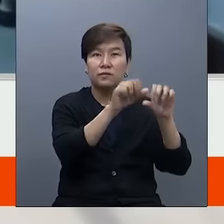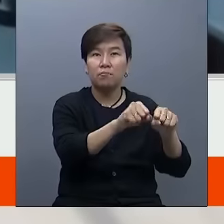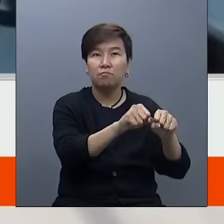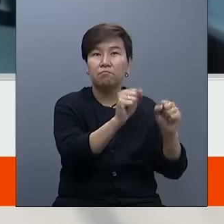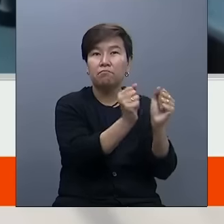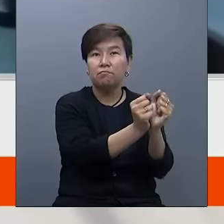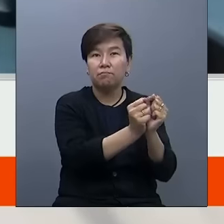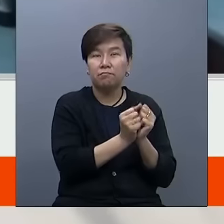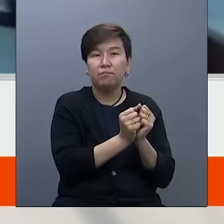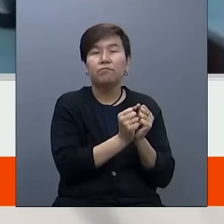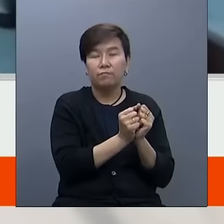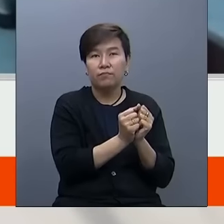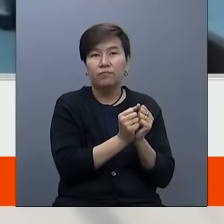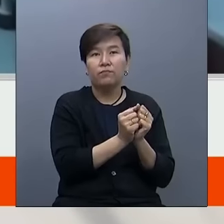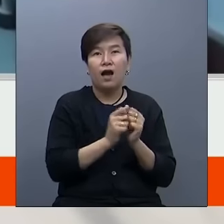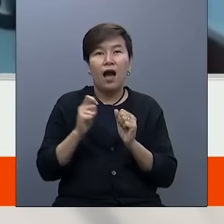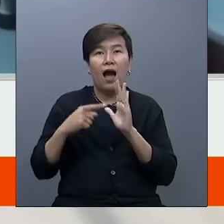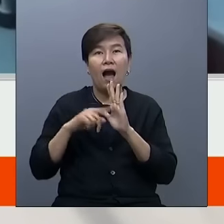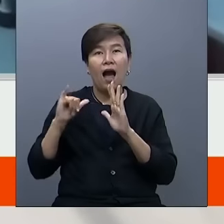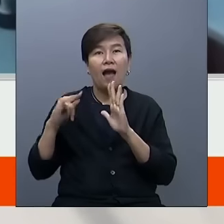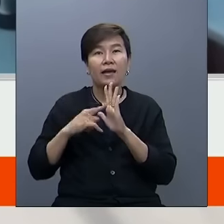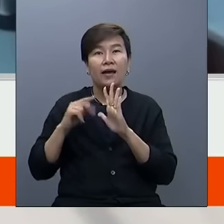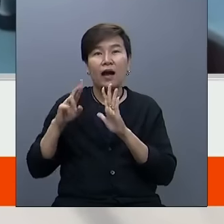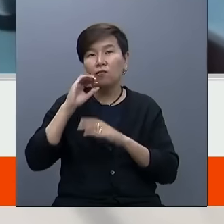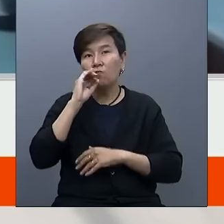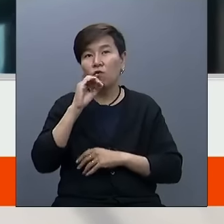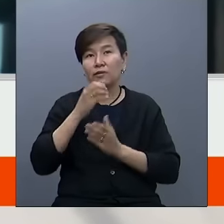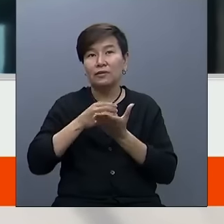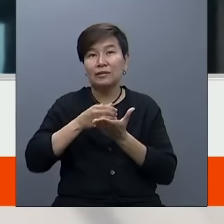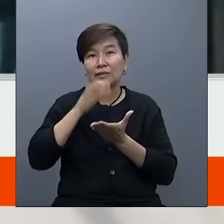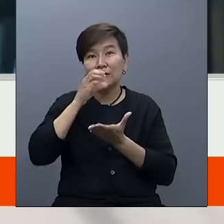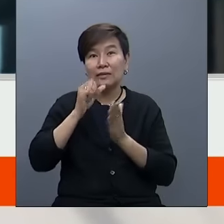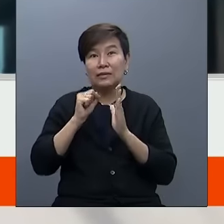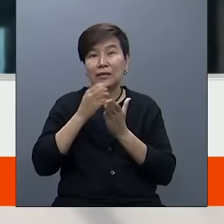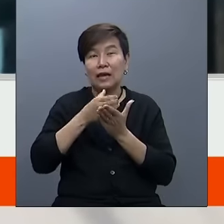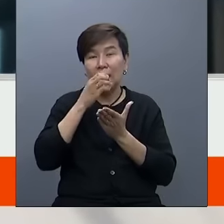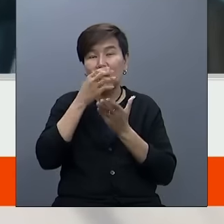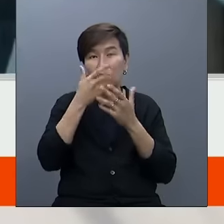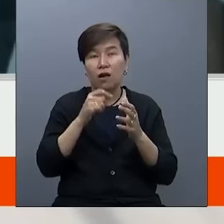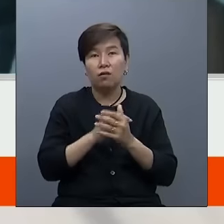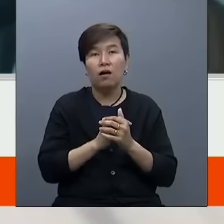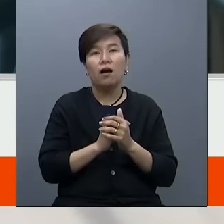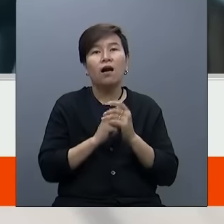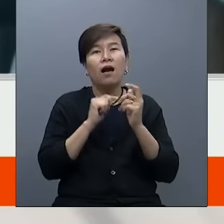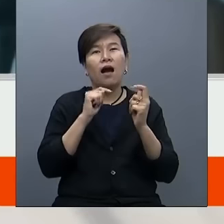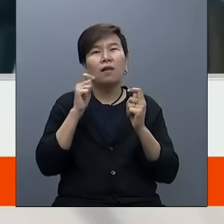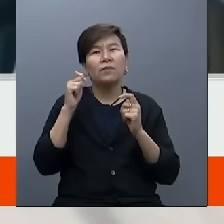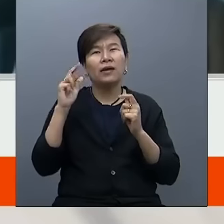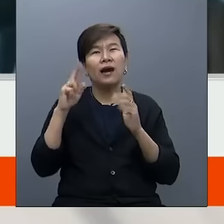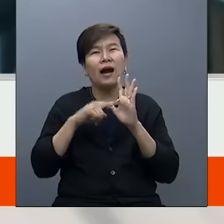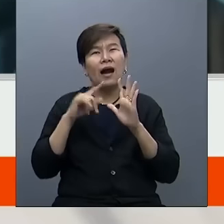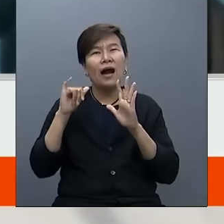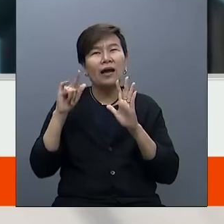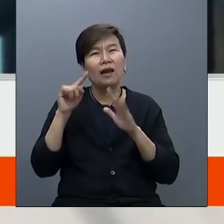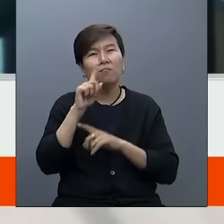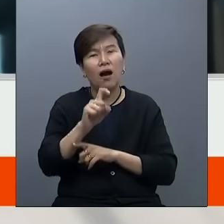ต่ออัยการจังหวัดสระแก้วไหมมีการแจ้งการจับการควบคุมตัวต่อนายอำเภออรัญญประเทศไหมถ้าไม่มีอันนี้ก็คือละ